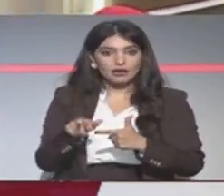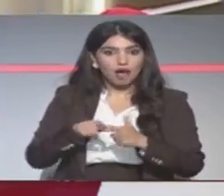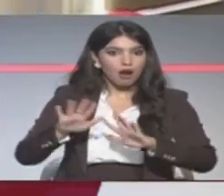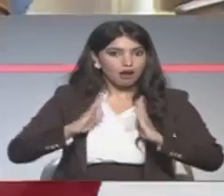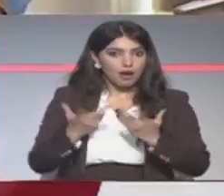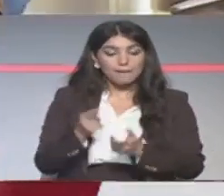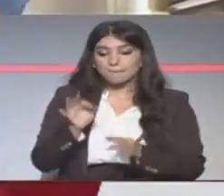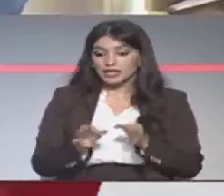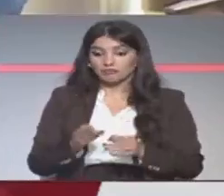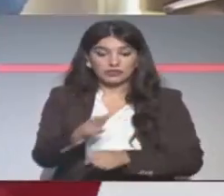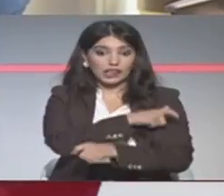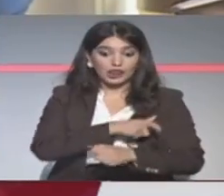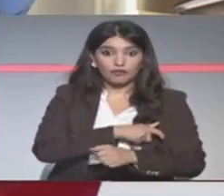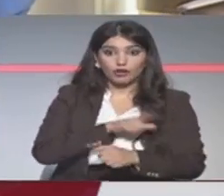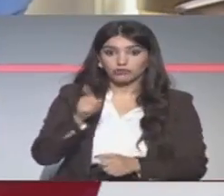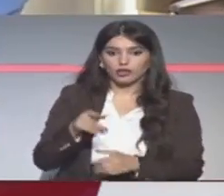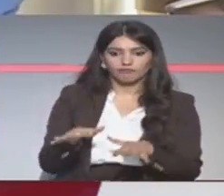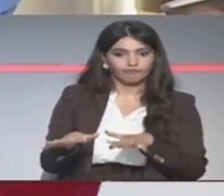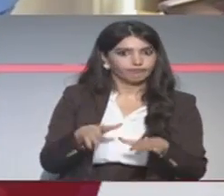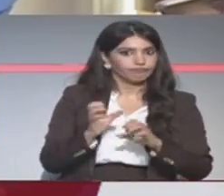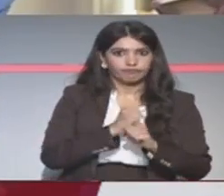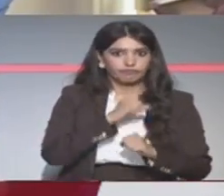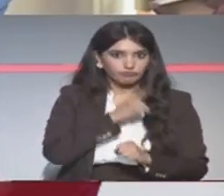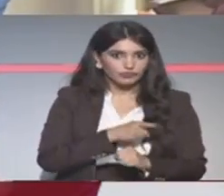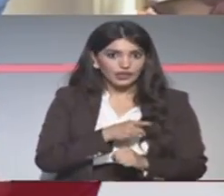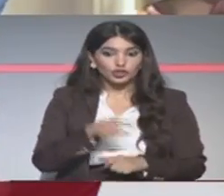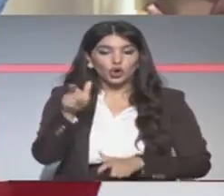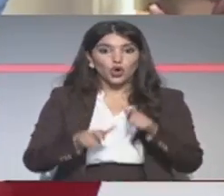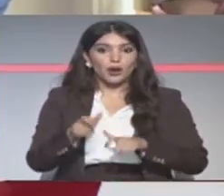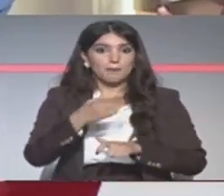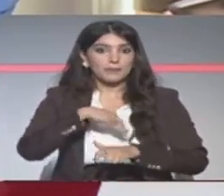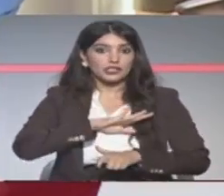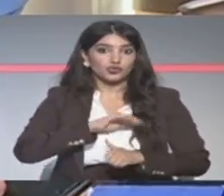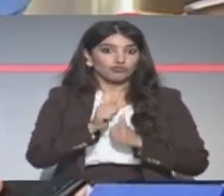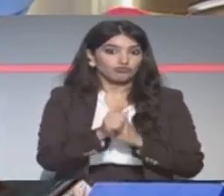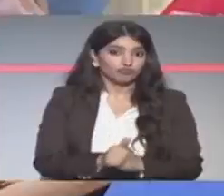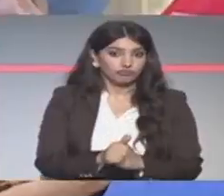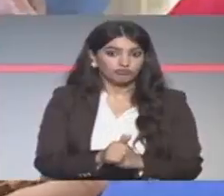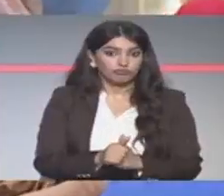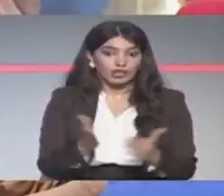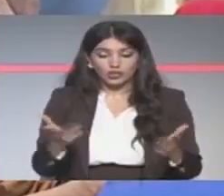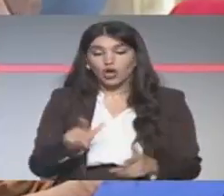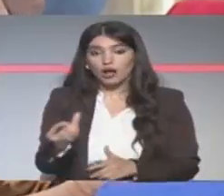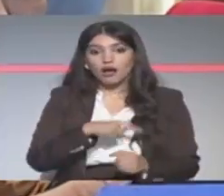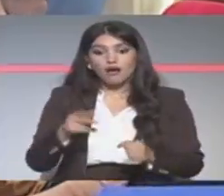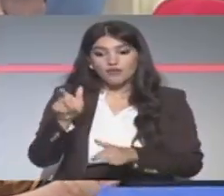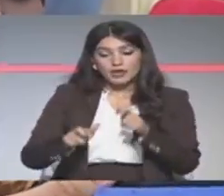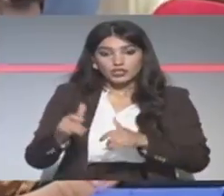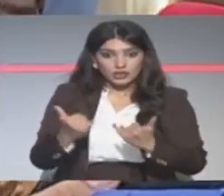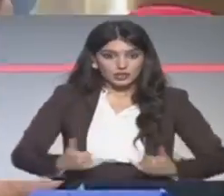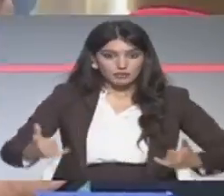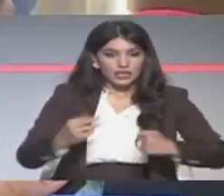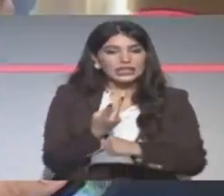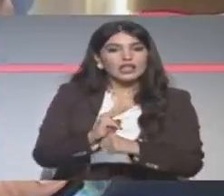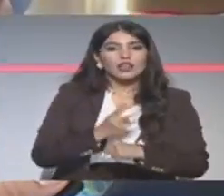ما تحركش احترامي لكل زملائي في التفقدية لكن معناها فما شيء خطير. أنا ناس تحب تأثر على المجلس تحب تضغط